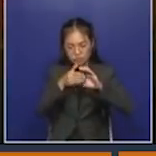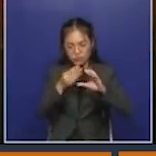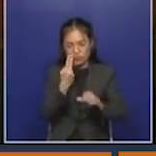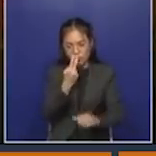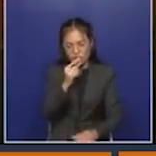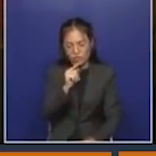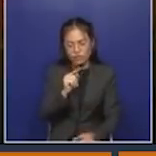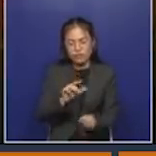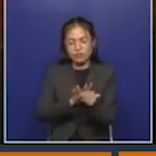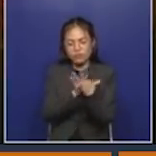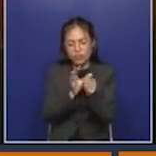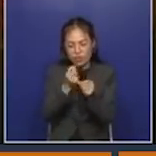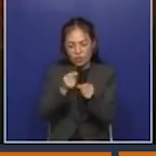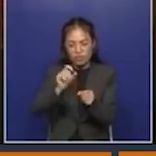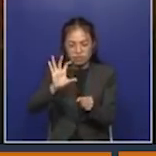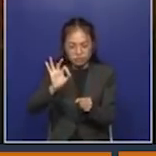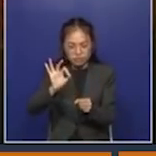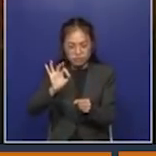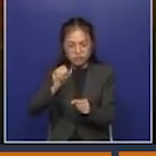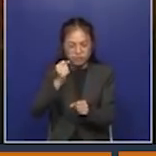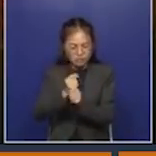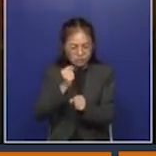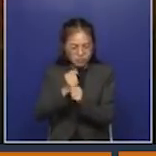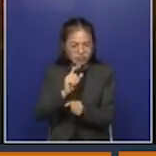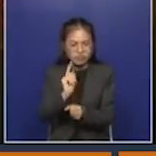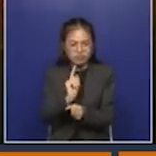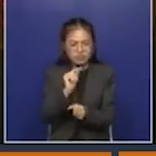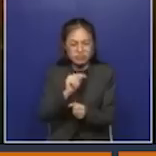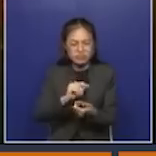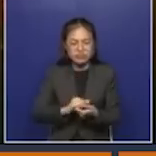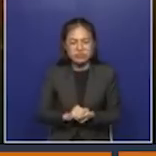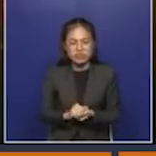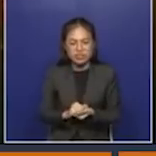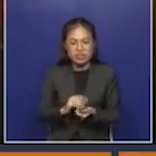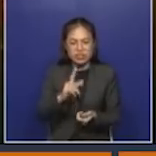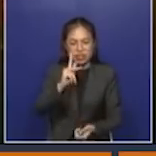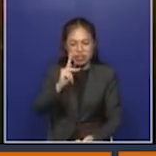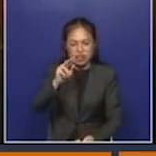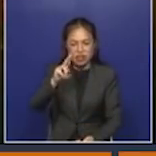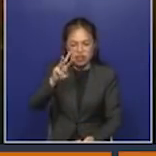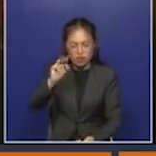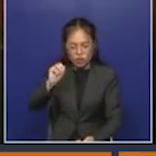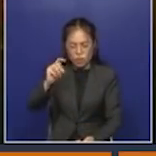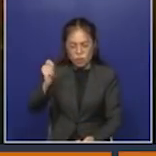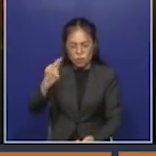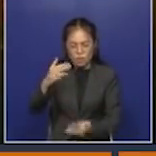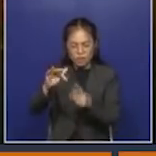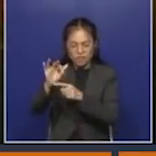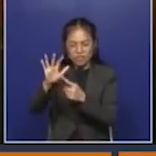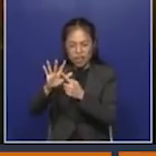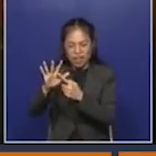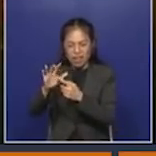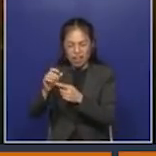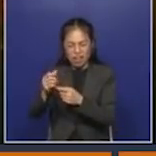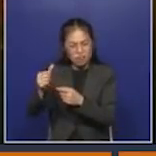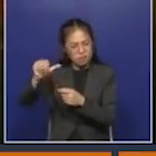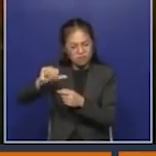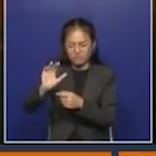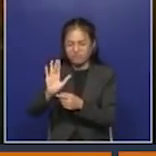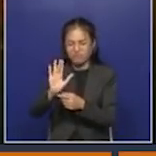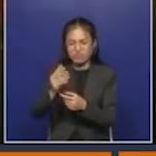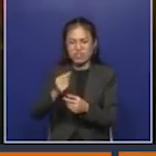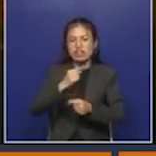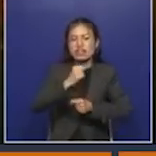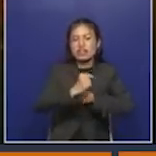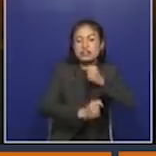ตัวที่จะทำให้อ่าฟอร์ม asนะคะของกรมท่าอากาศยานนั้นแย่ลงนั้นก็อาจจะไม่ได้นะคะใน